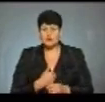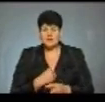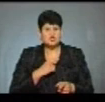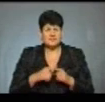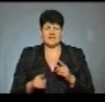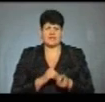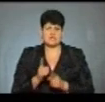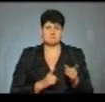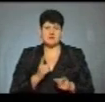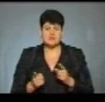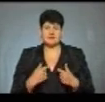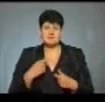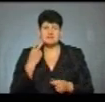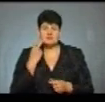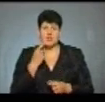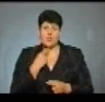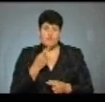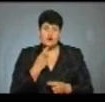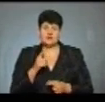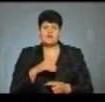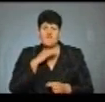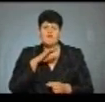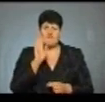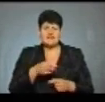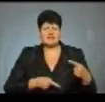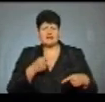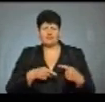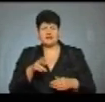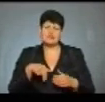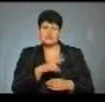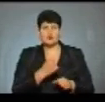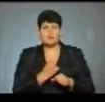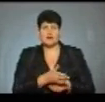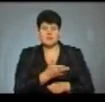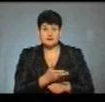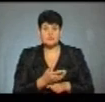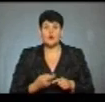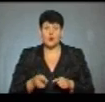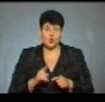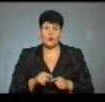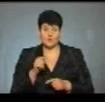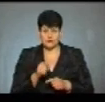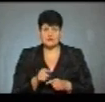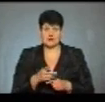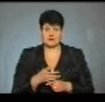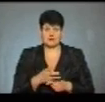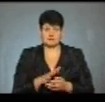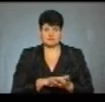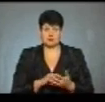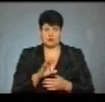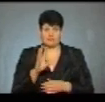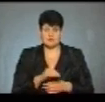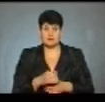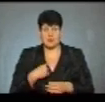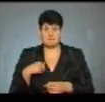швидких змін. І нам завжди говорили, що хватить там критикувати, йдіть що зробити. Оце їх і погубило всіх.